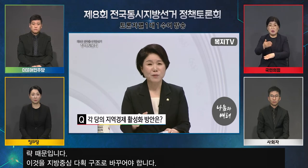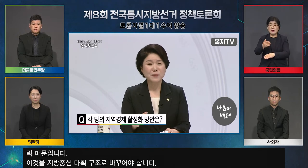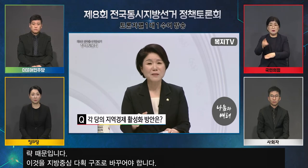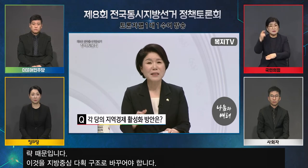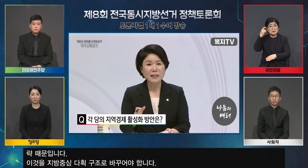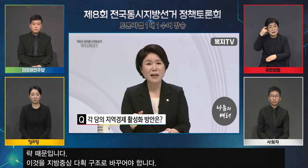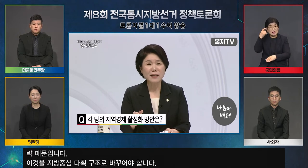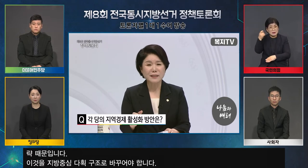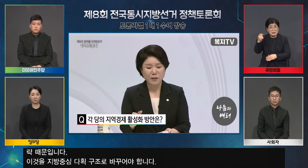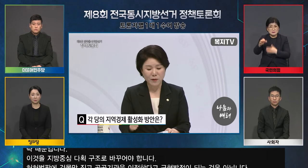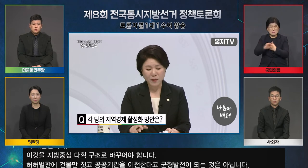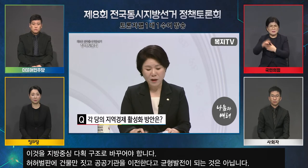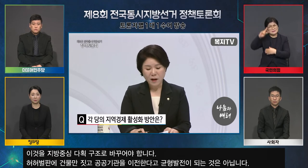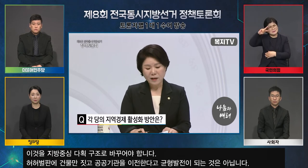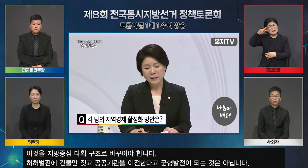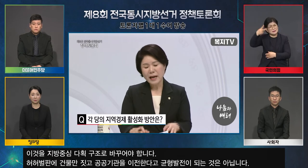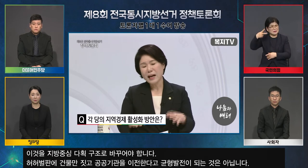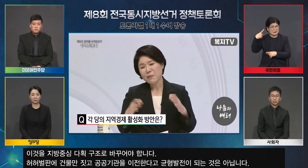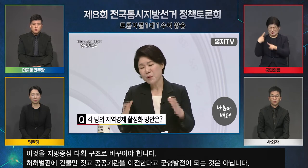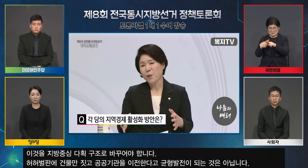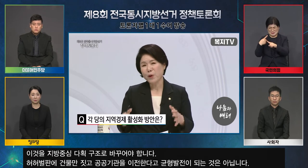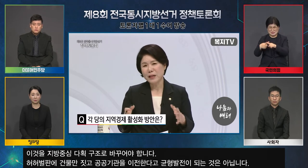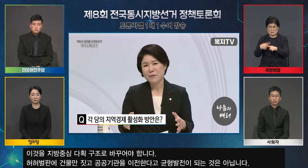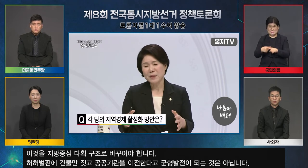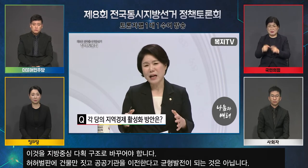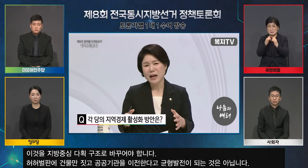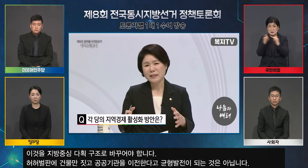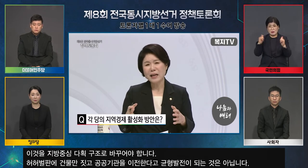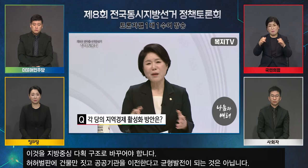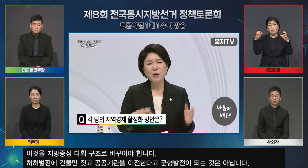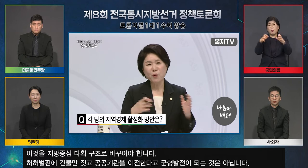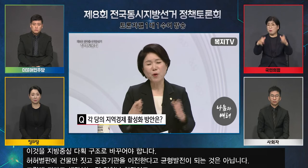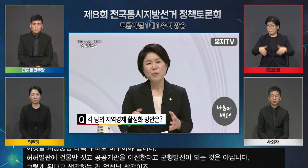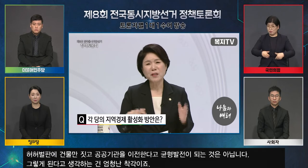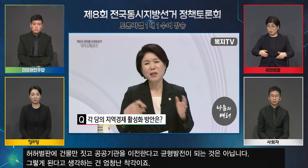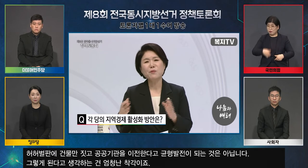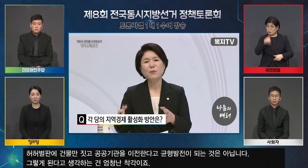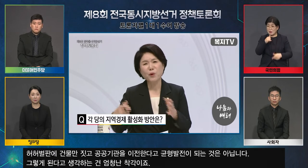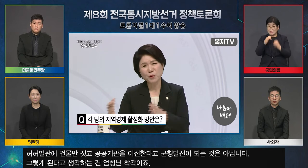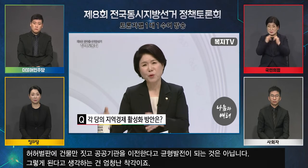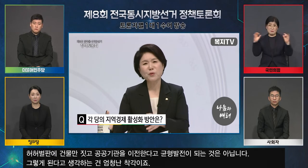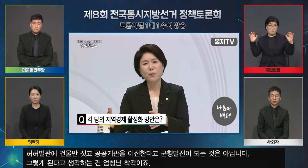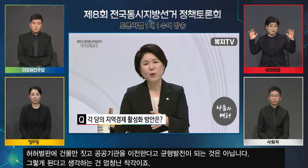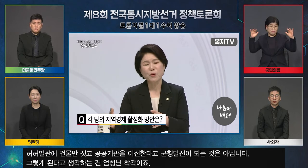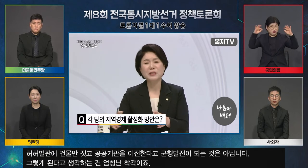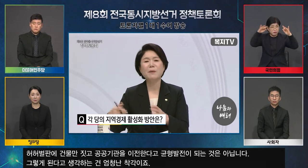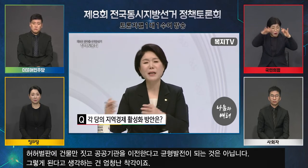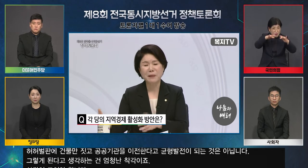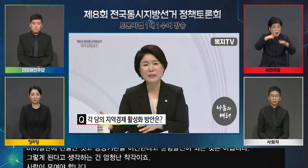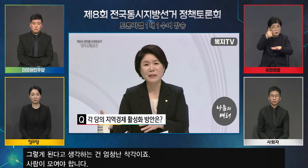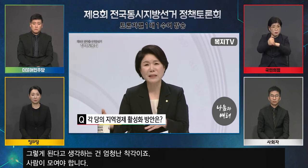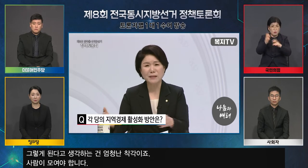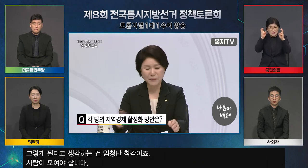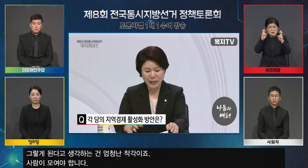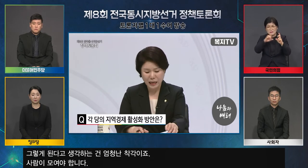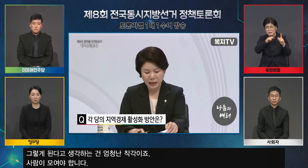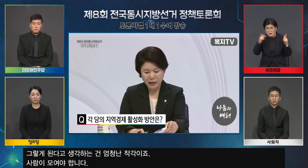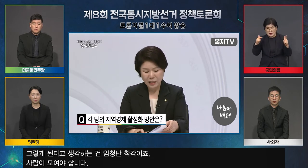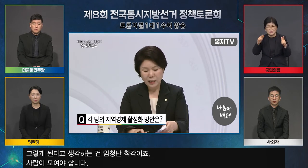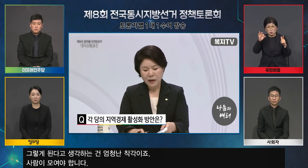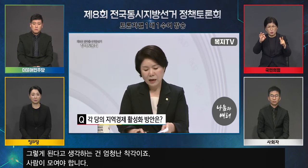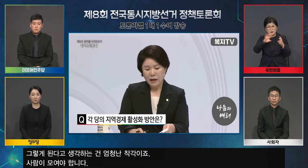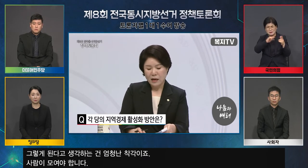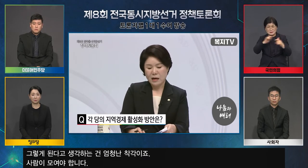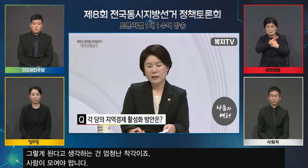생각하는 건 엄청난 착각이죠. 사람이 모여야 됩니다. 사람이 모이면 기업이 모이고 돈도 모이고 지방이 발전하는 겁니다.